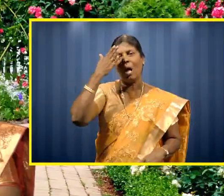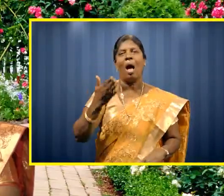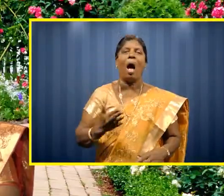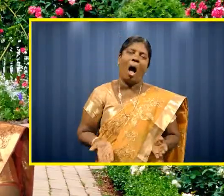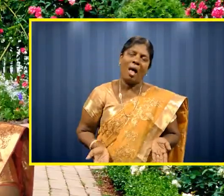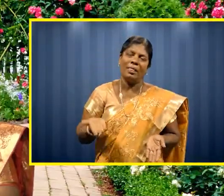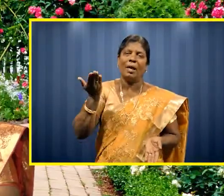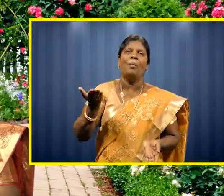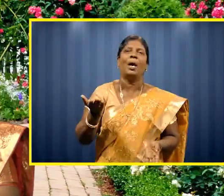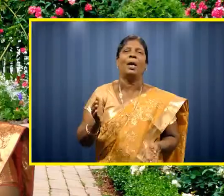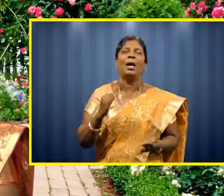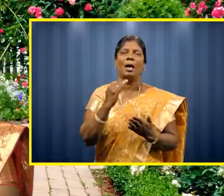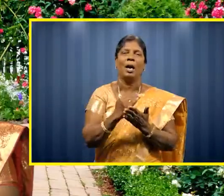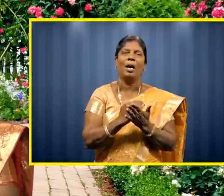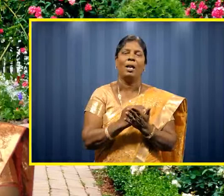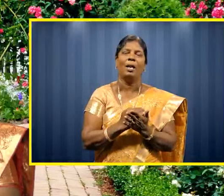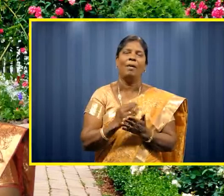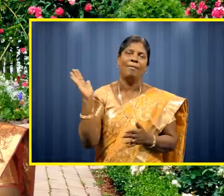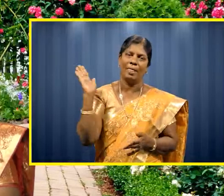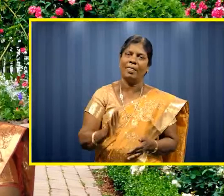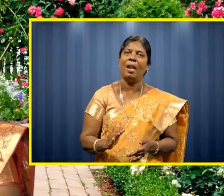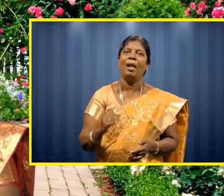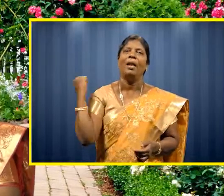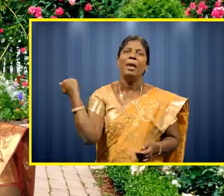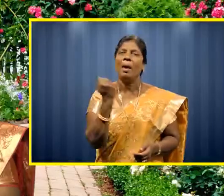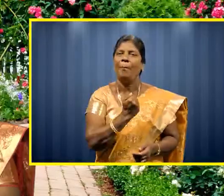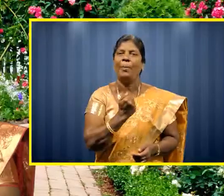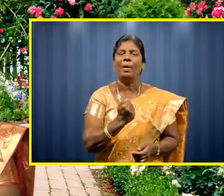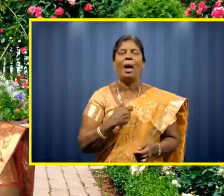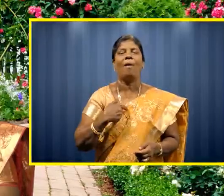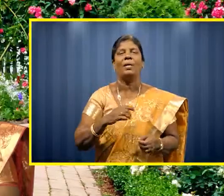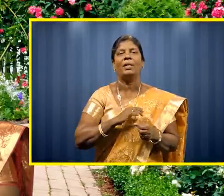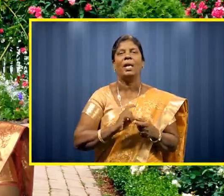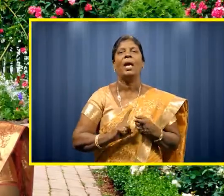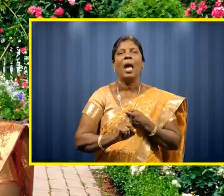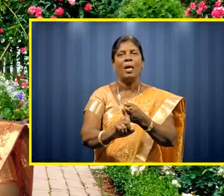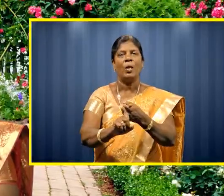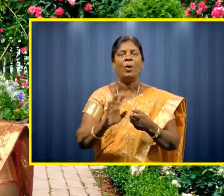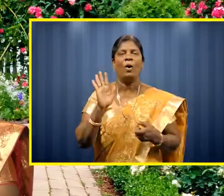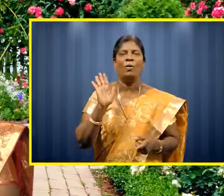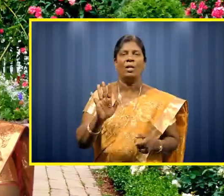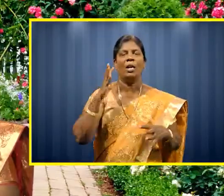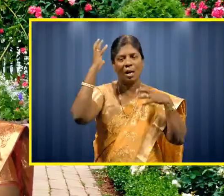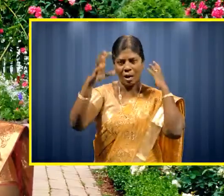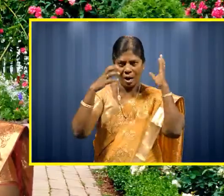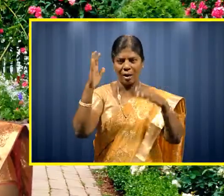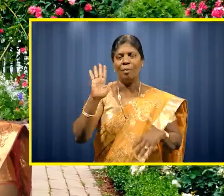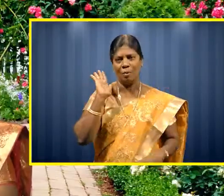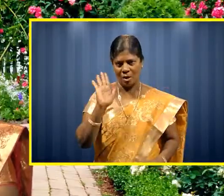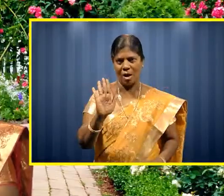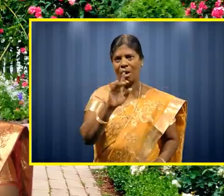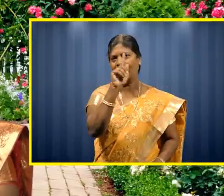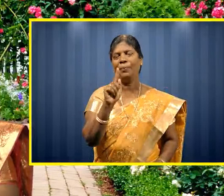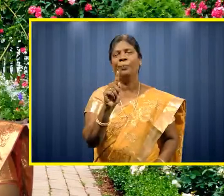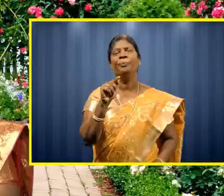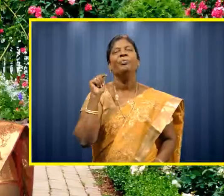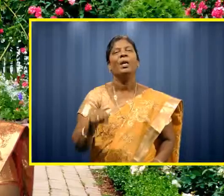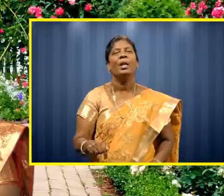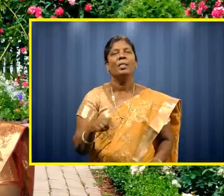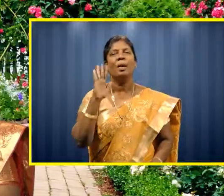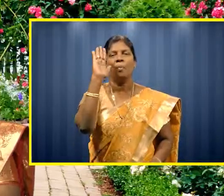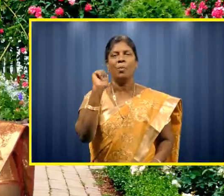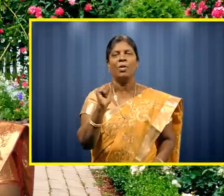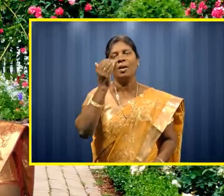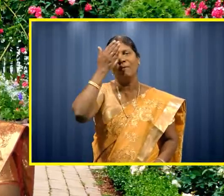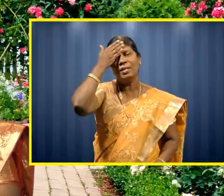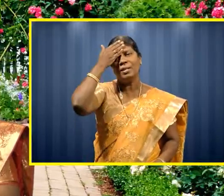வருடத்திலும் அவ்விதமான காரியங்கள் வந்தால் நான் எப்படி அவற்றை எதிர்கொள்வேன் என்று கலங்குகிறீர்களா?